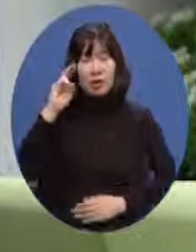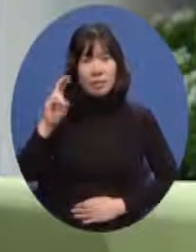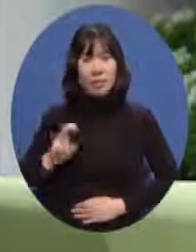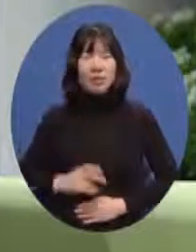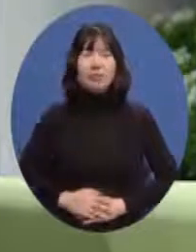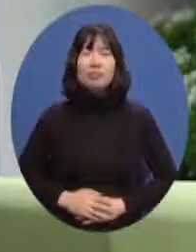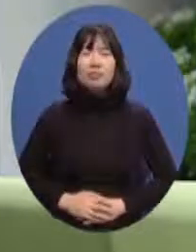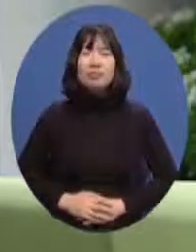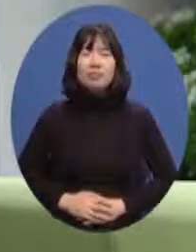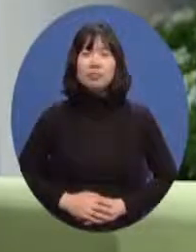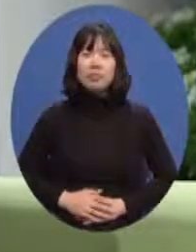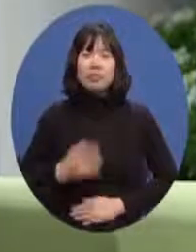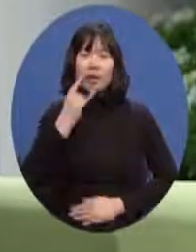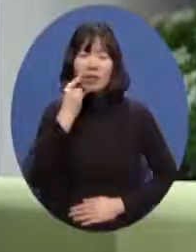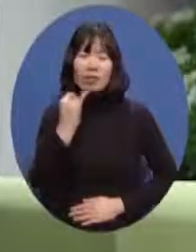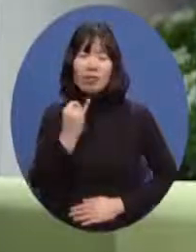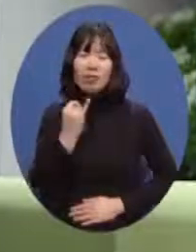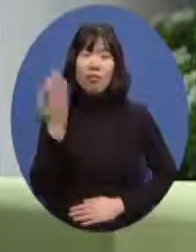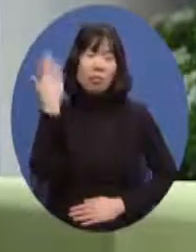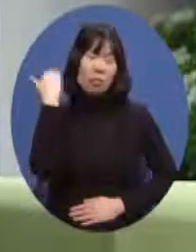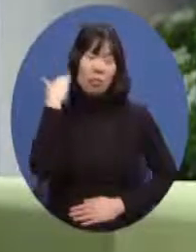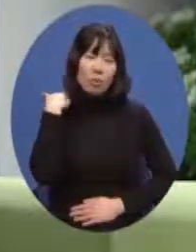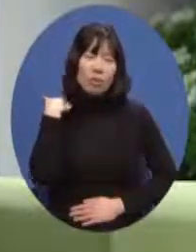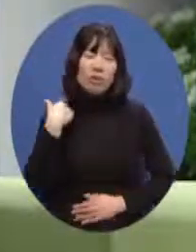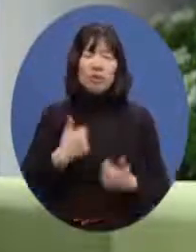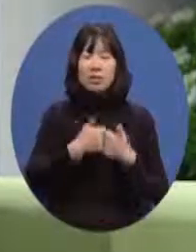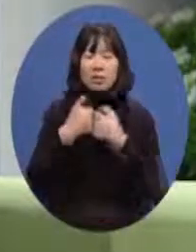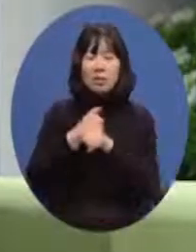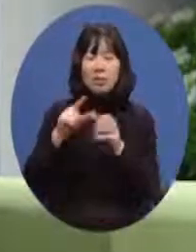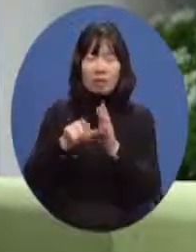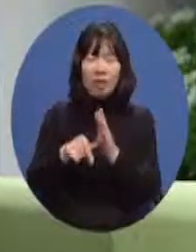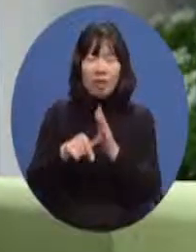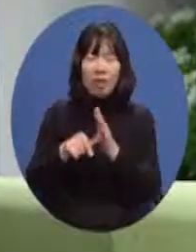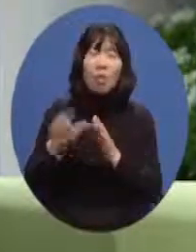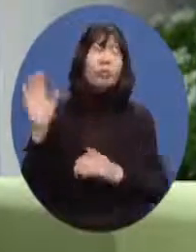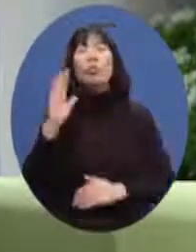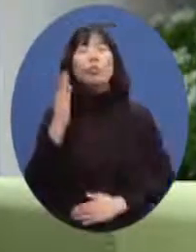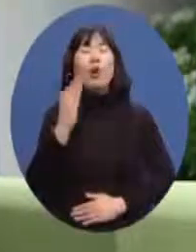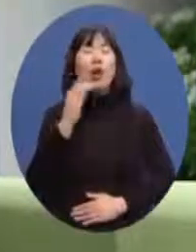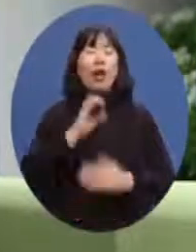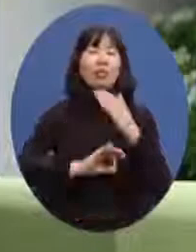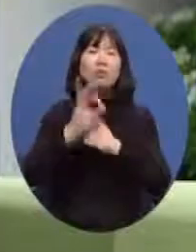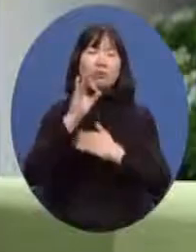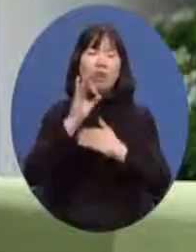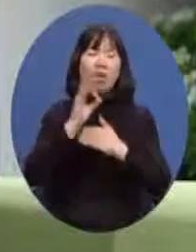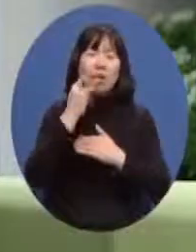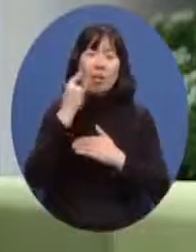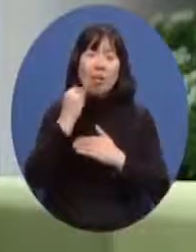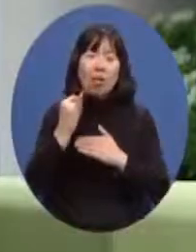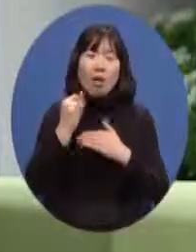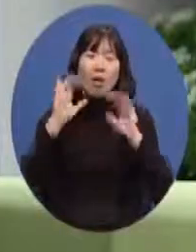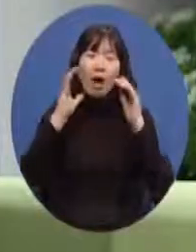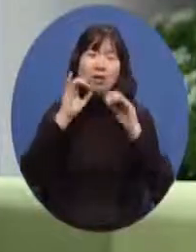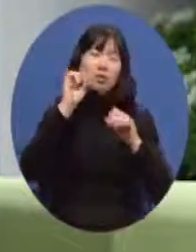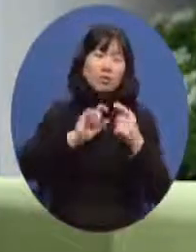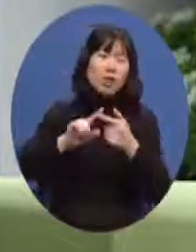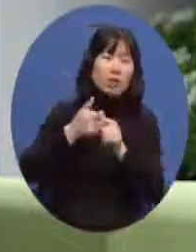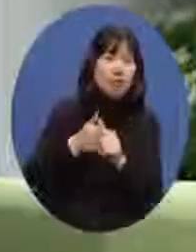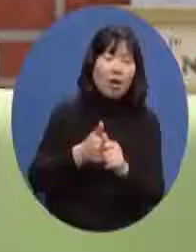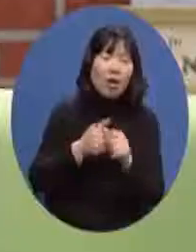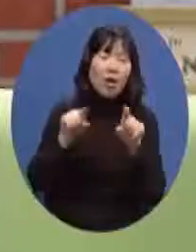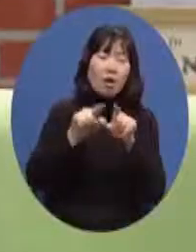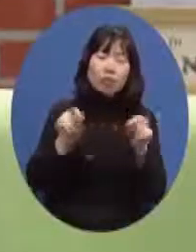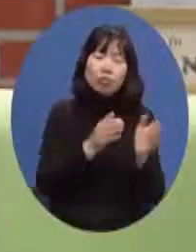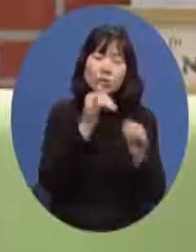좀 드는데요. 그래도 어머님하고 그때 이제 상담하면서 요즘에는 그래도 아침에 뭐 엄마가 아이 취향에 맞는 걸로 음식을